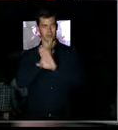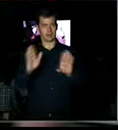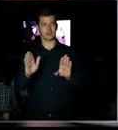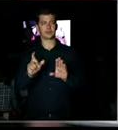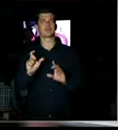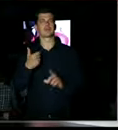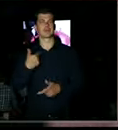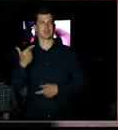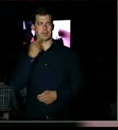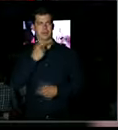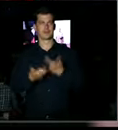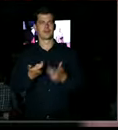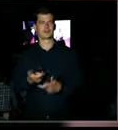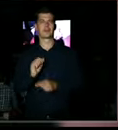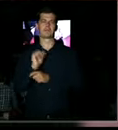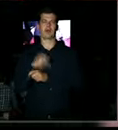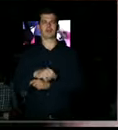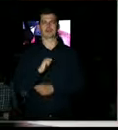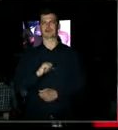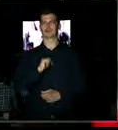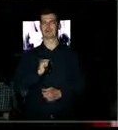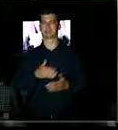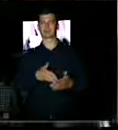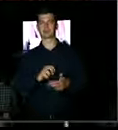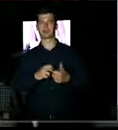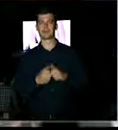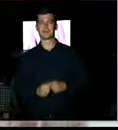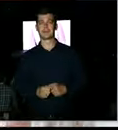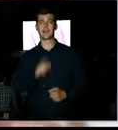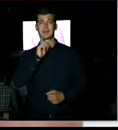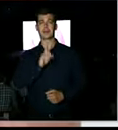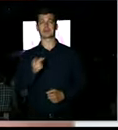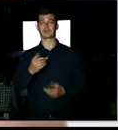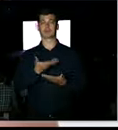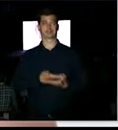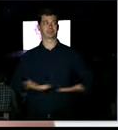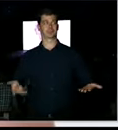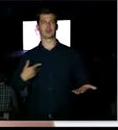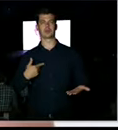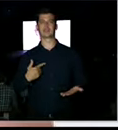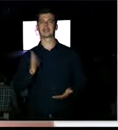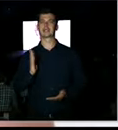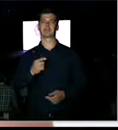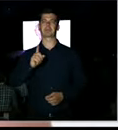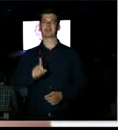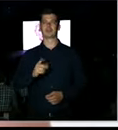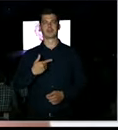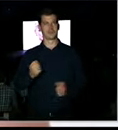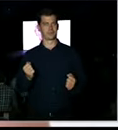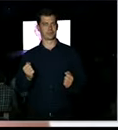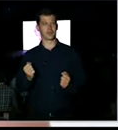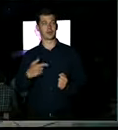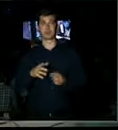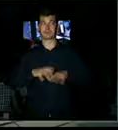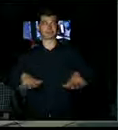potrafię coś zdziałać w życiu, pokonać własne bariery. Na gali finałowej obawiam się pierwszego wyjścia. Tłumów ludzi